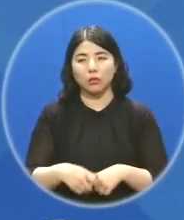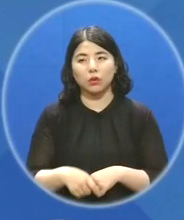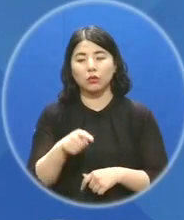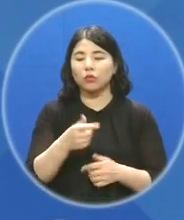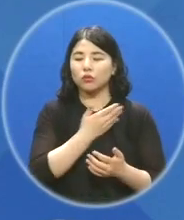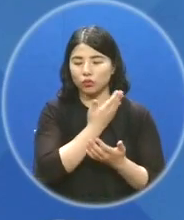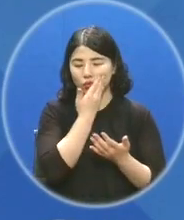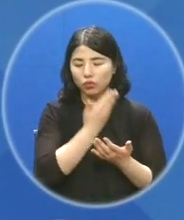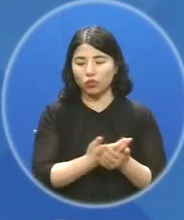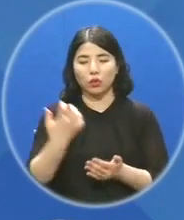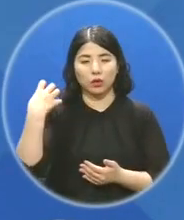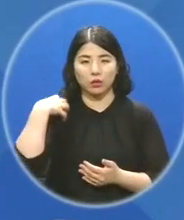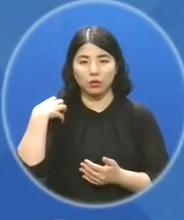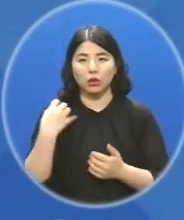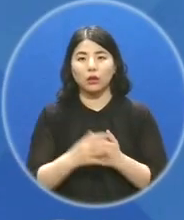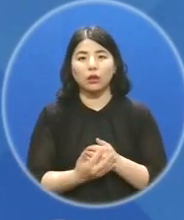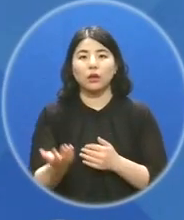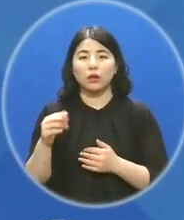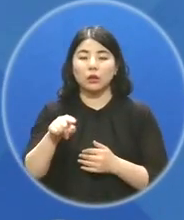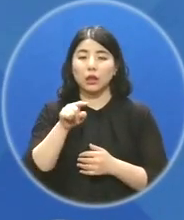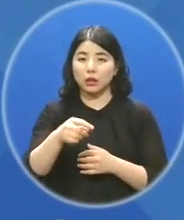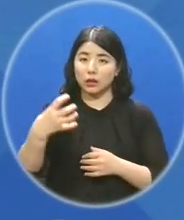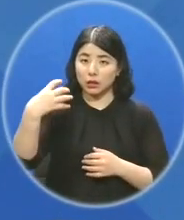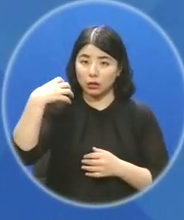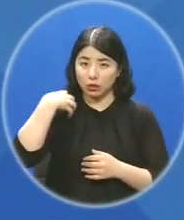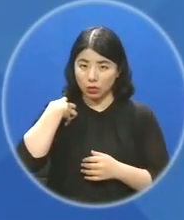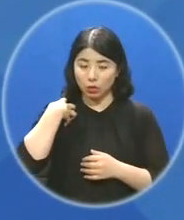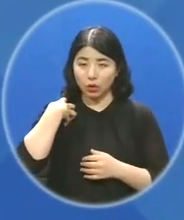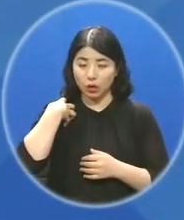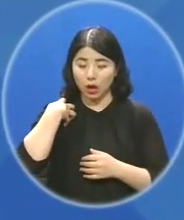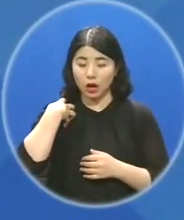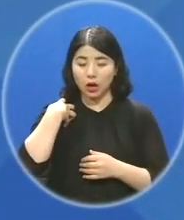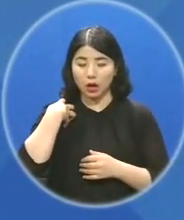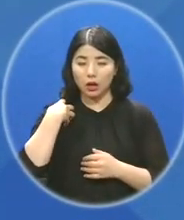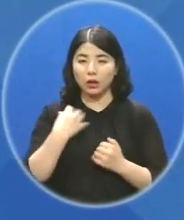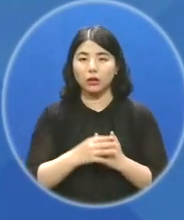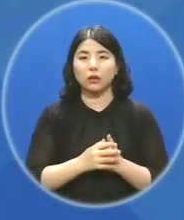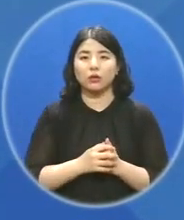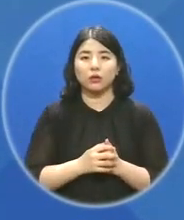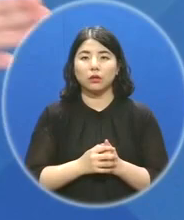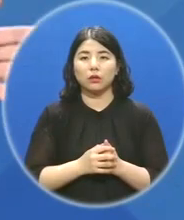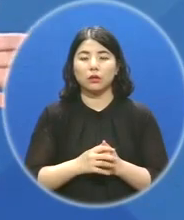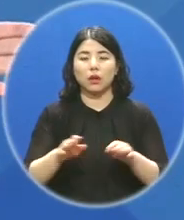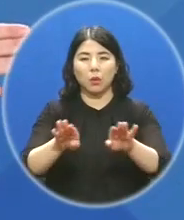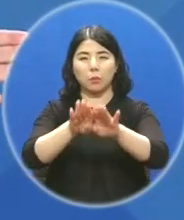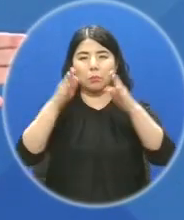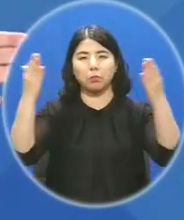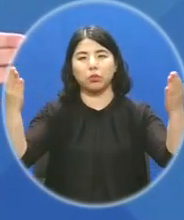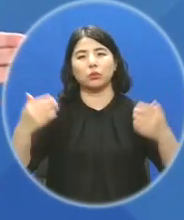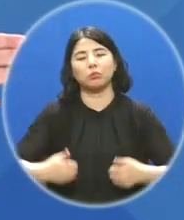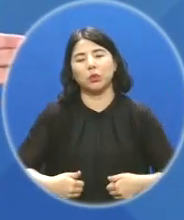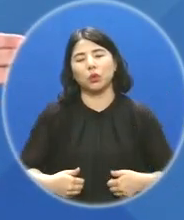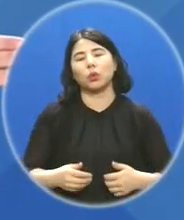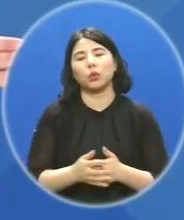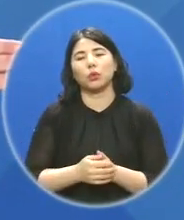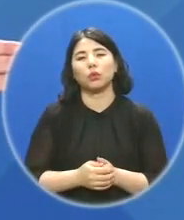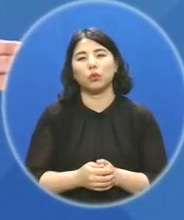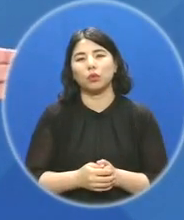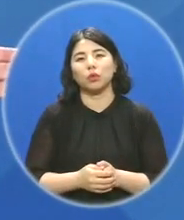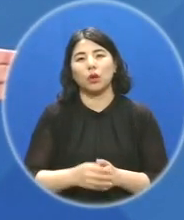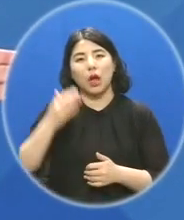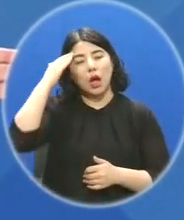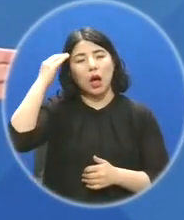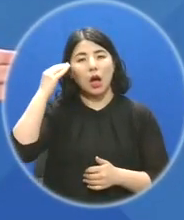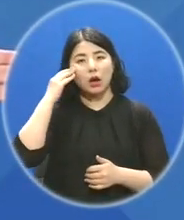중요한 역할을 하는 거죠. 그런데 그렇게 역할을 하는 분들일수록 저는 오픈돼야 된다고 생각합니다. 대한민국